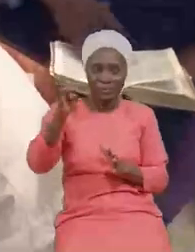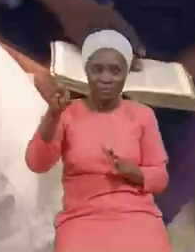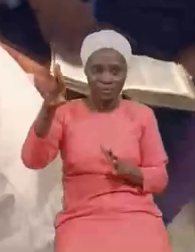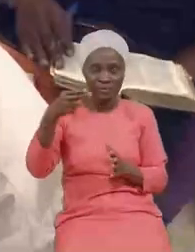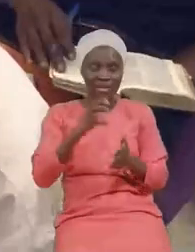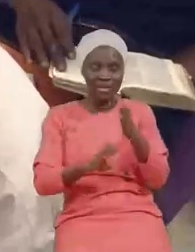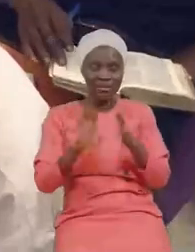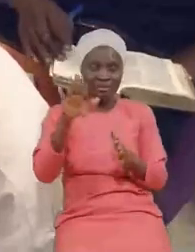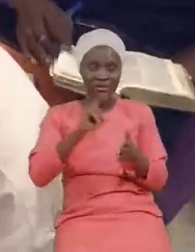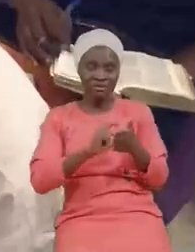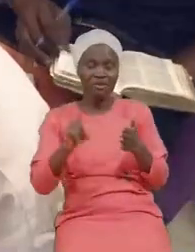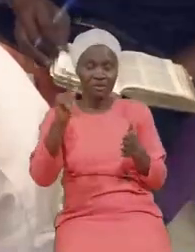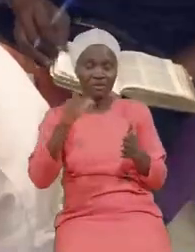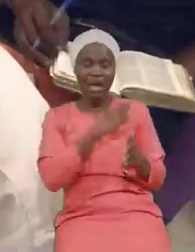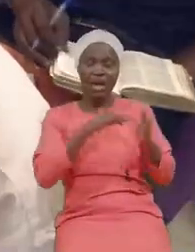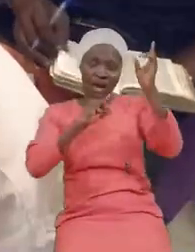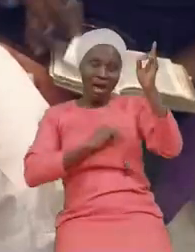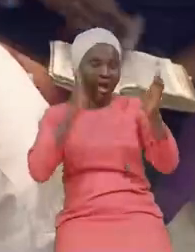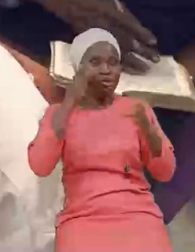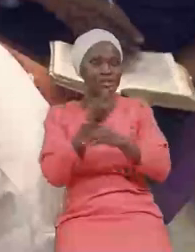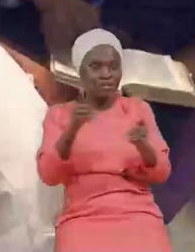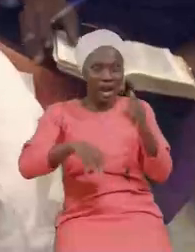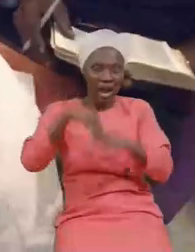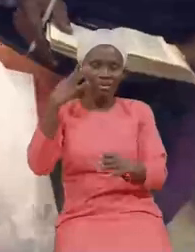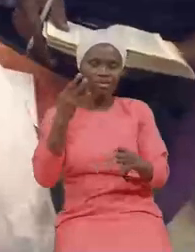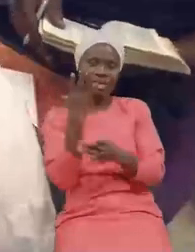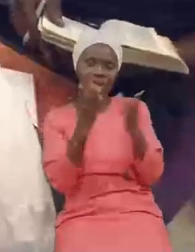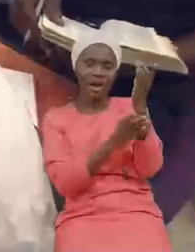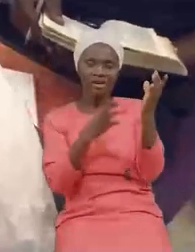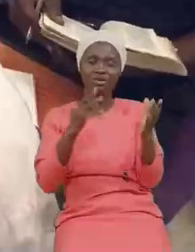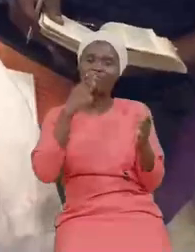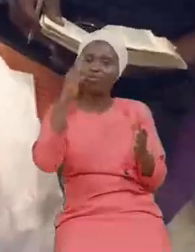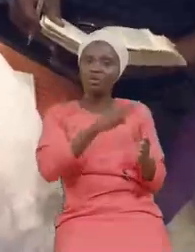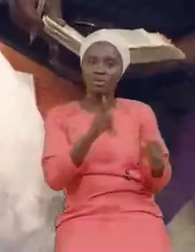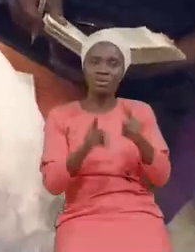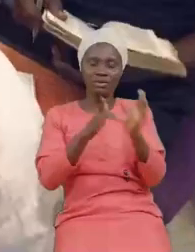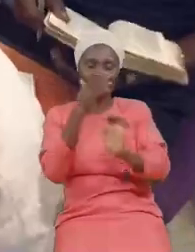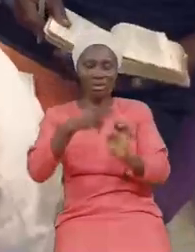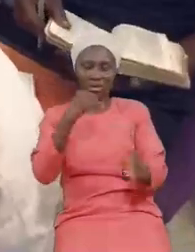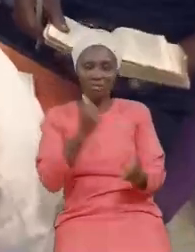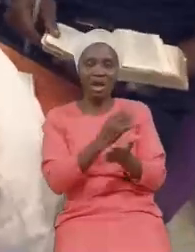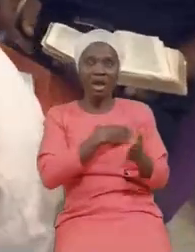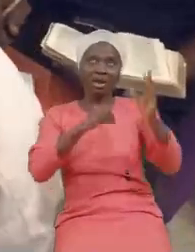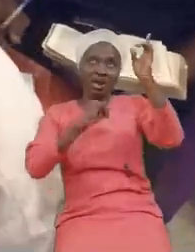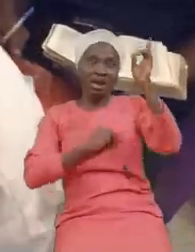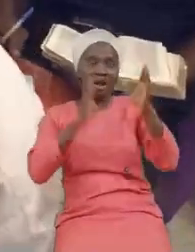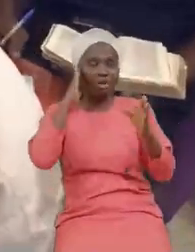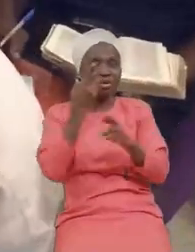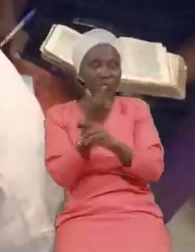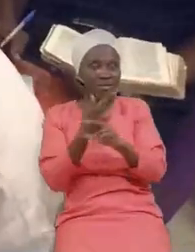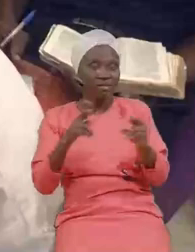je te délivrerai de la main des méchants je te sauverai de la main